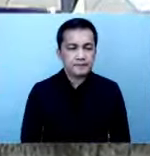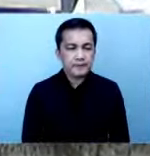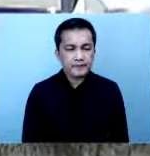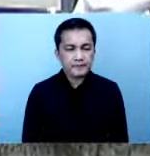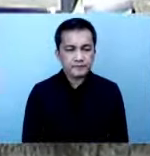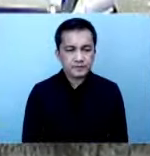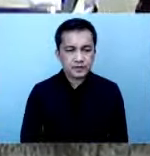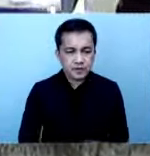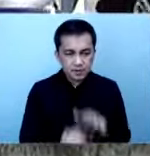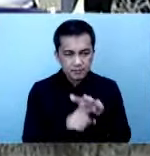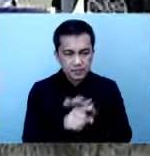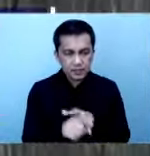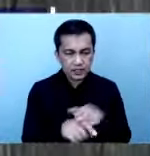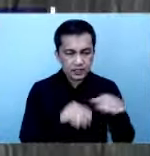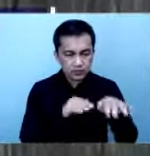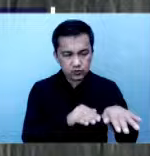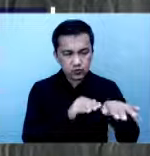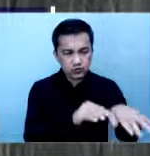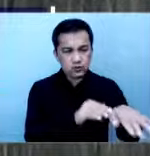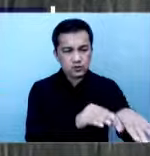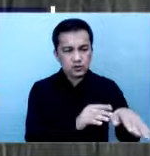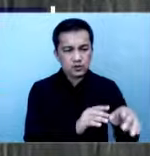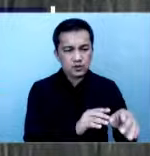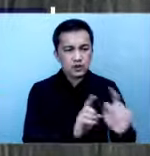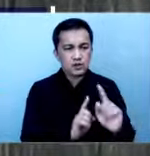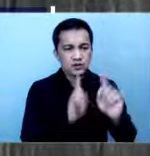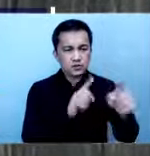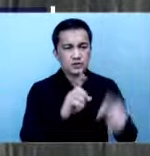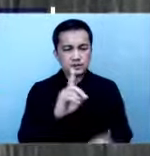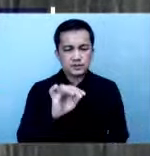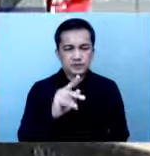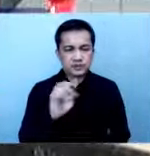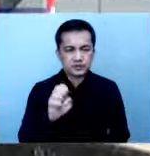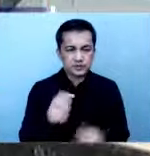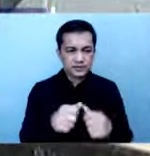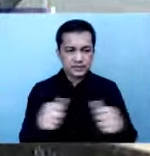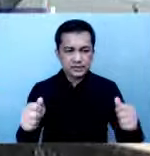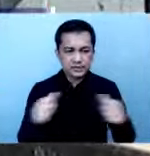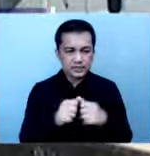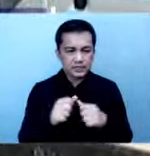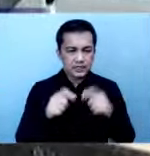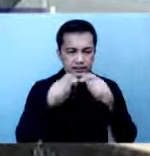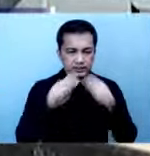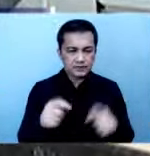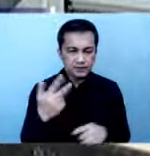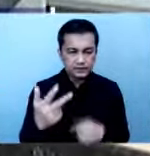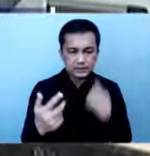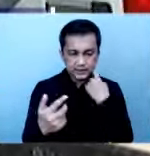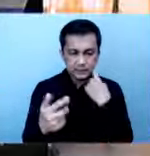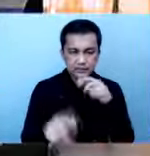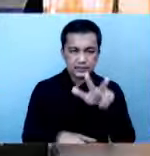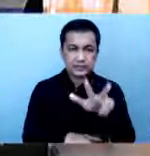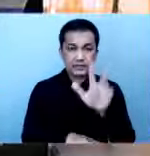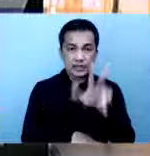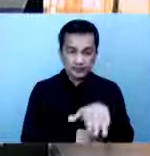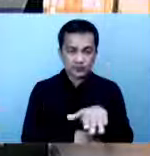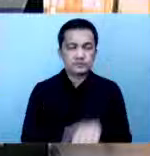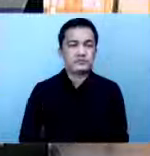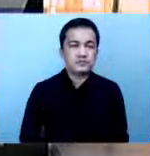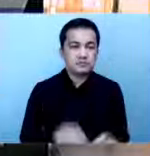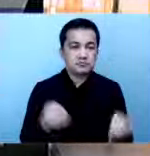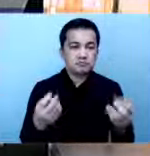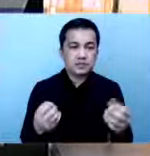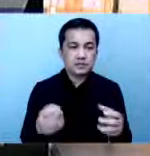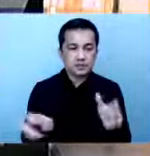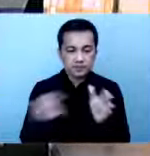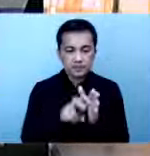Mabagal ang usad ng mga sasakyan paakyat ng departure area ng NAIA Terminal 3 kaninang alas 3 ng hapon. Marami ng pasahero